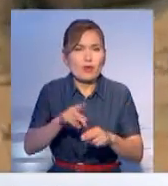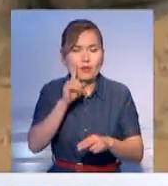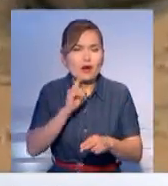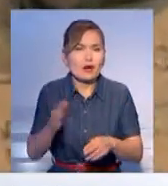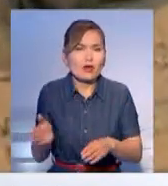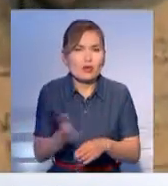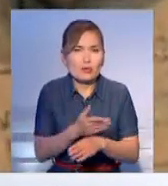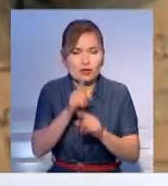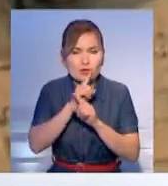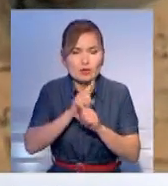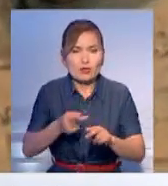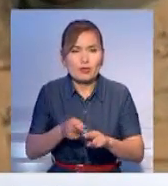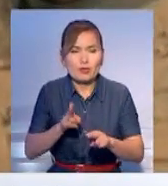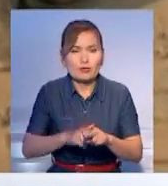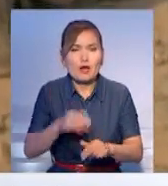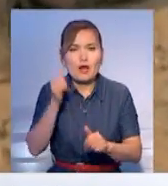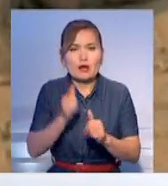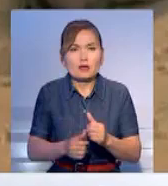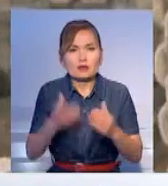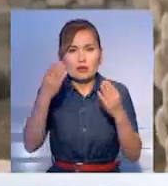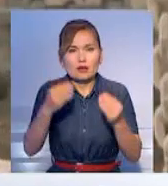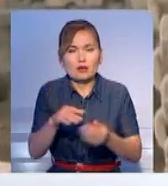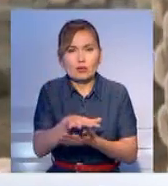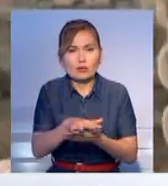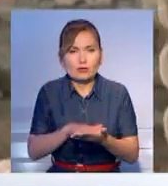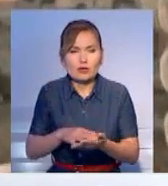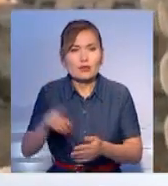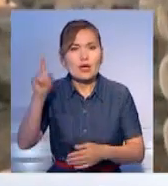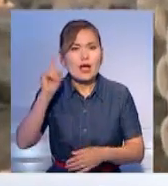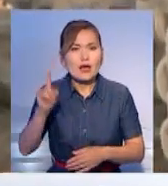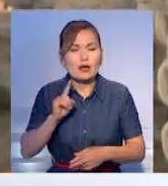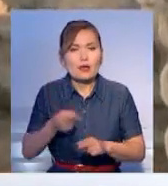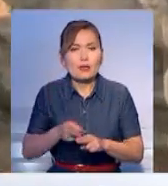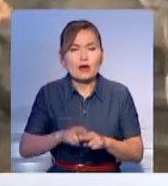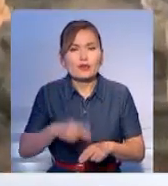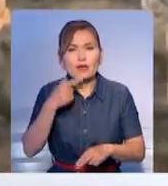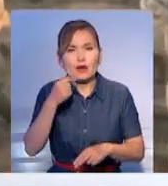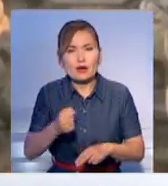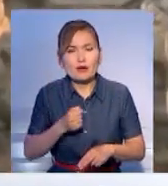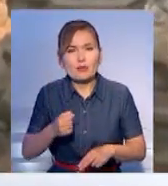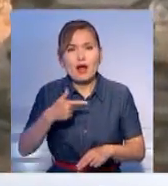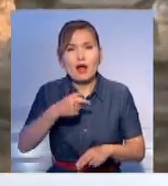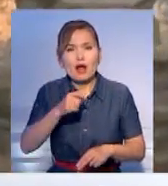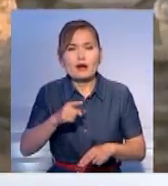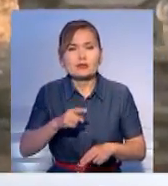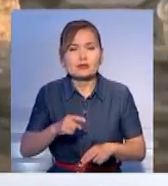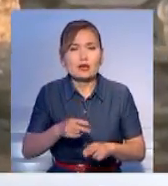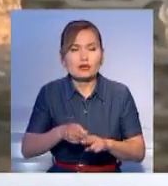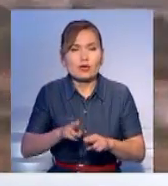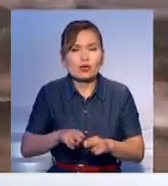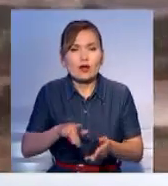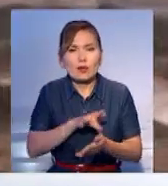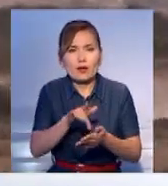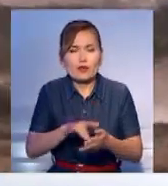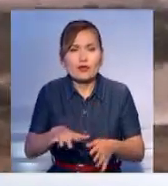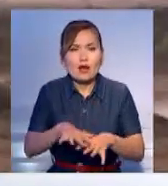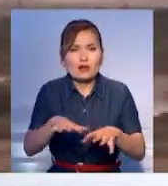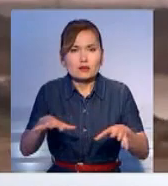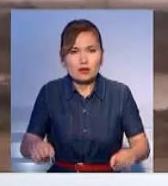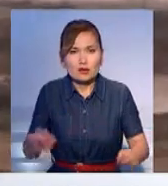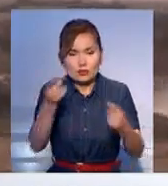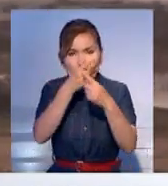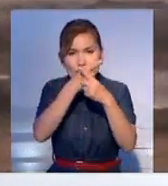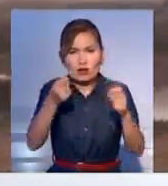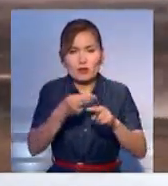қозғалмайды деп жауап қатты. Жағдай күннен күнге ушығып барады. Израильдіктер әскери тұрғыдан Газа секторын басып алудың түк қиындығы жоқ екенін